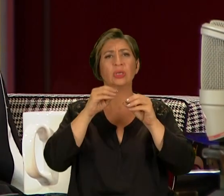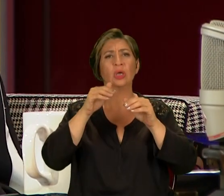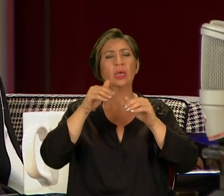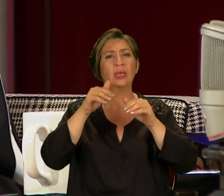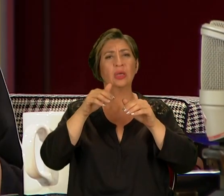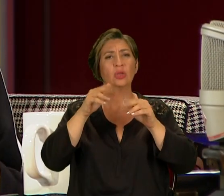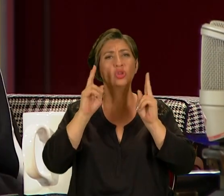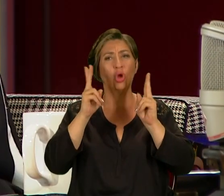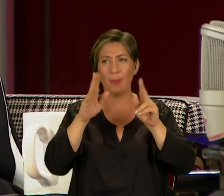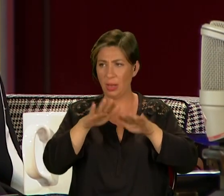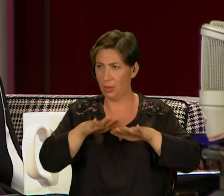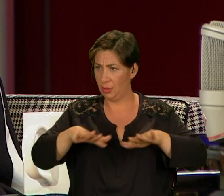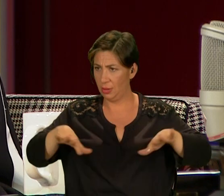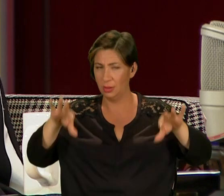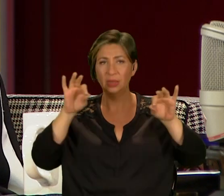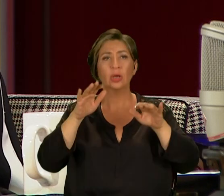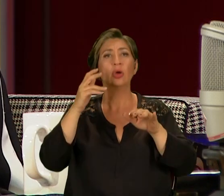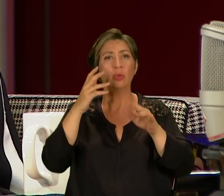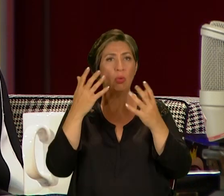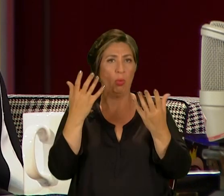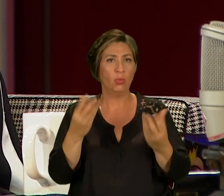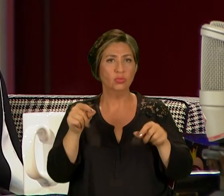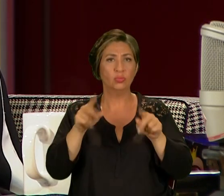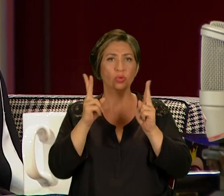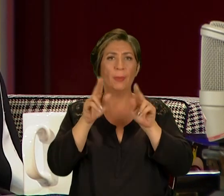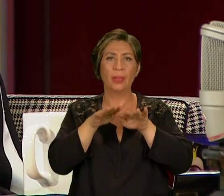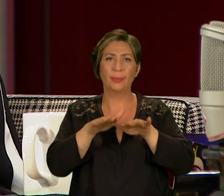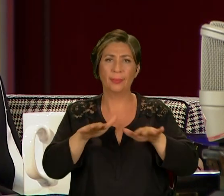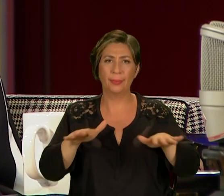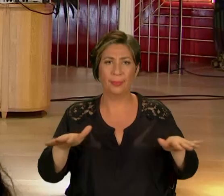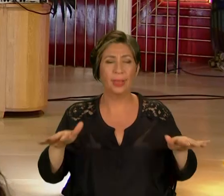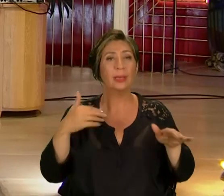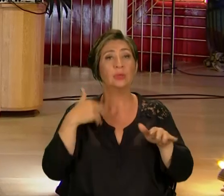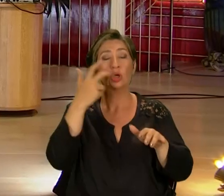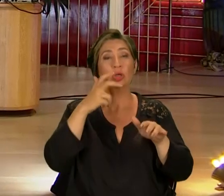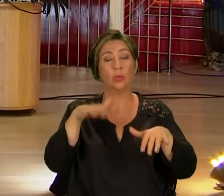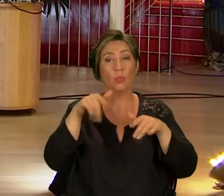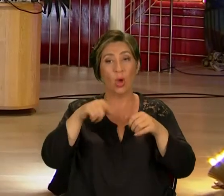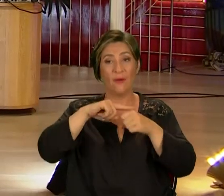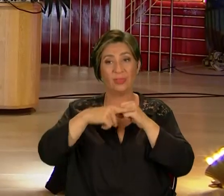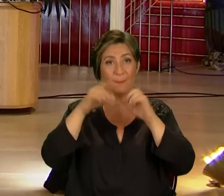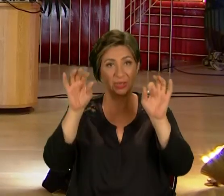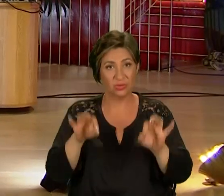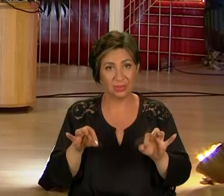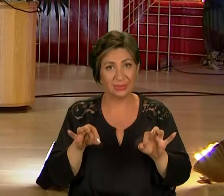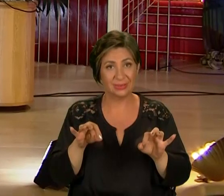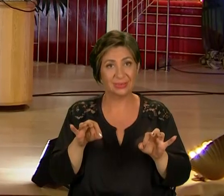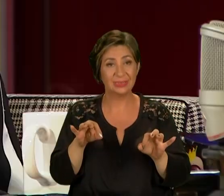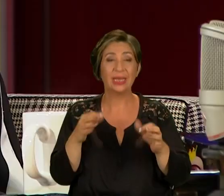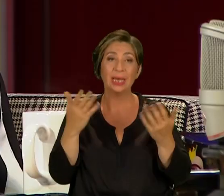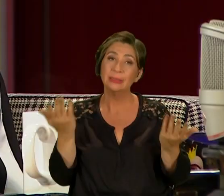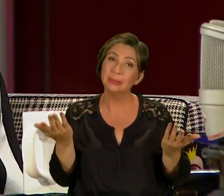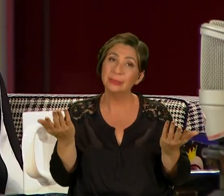tarafın normale döneceğini düşünerek ki öyle oldu şu anda. Öyle başladı. Oldu, evet. İşte bu hafta başlarız